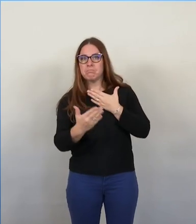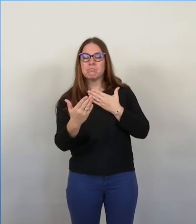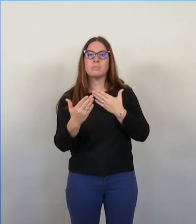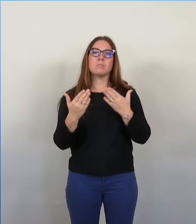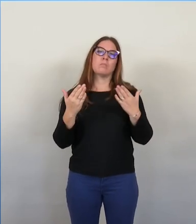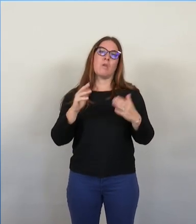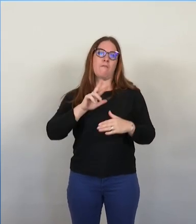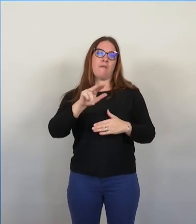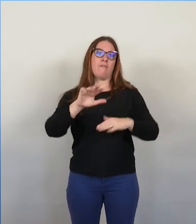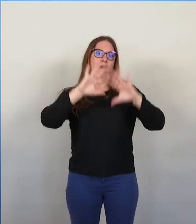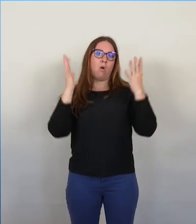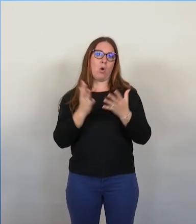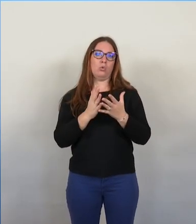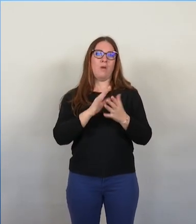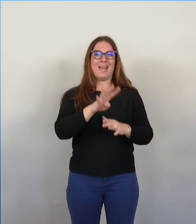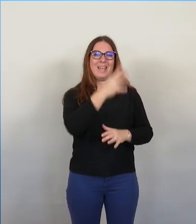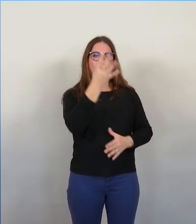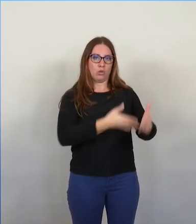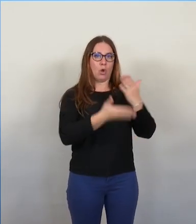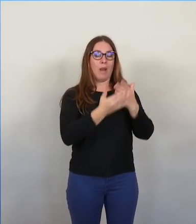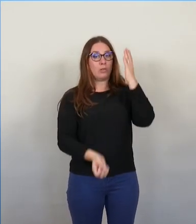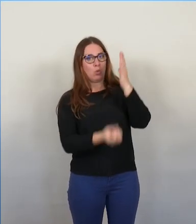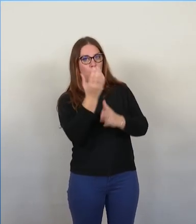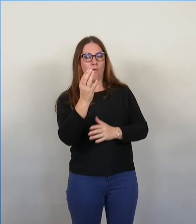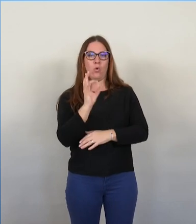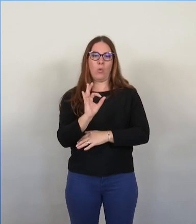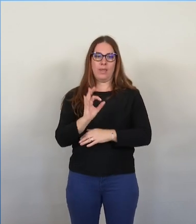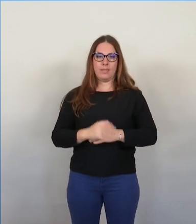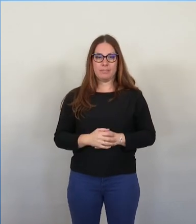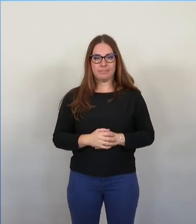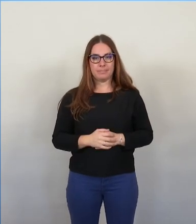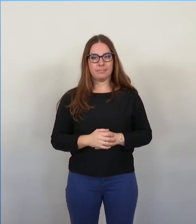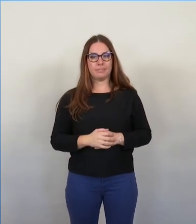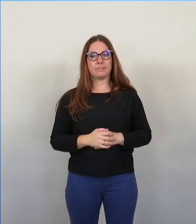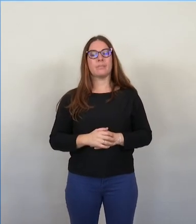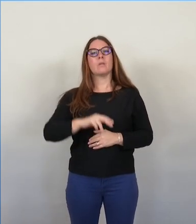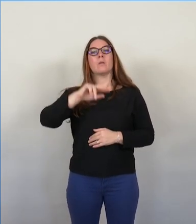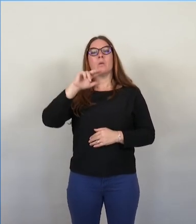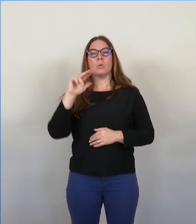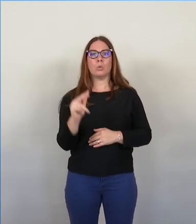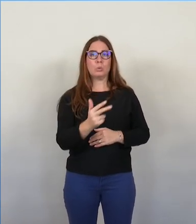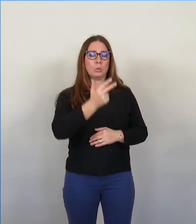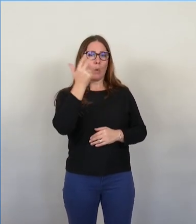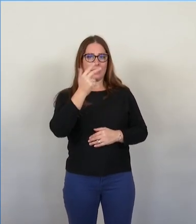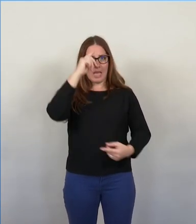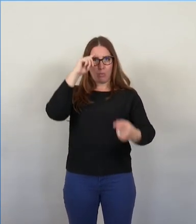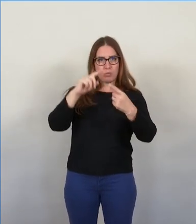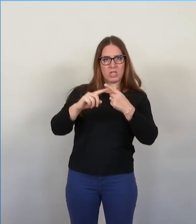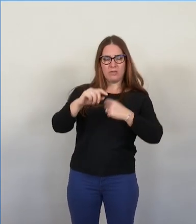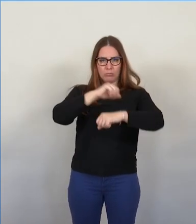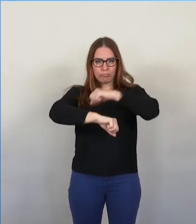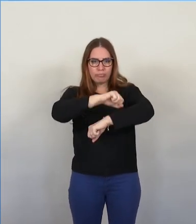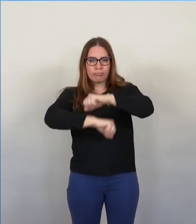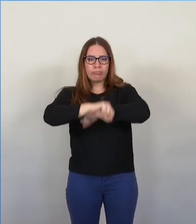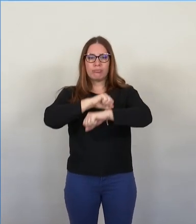remplacé 14 toilettes par du nouveau matériel le 3è chantier est